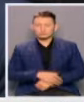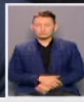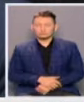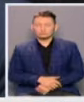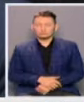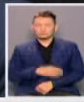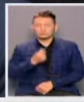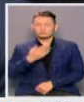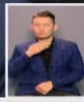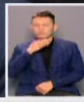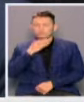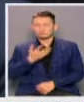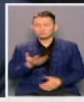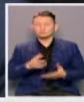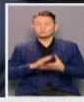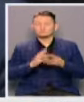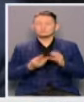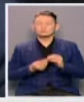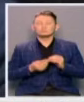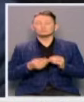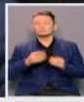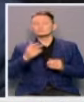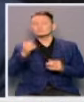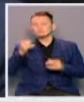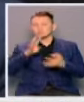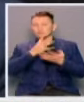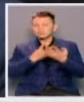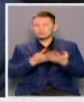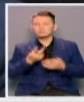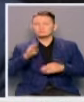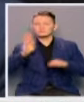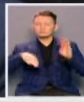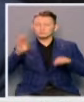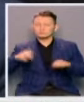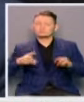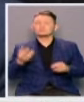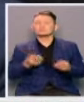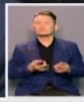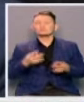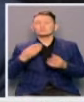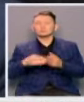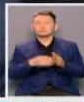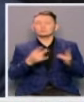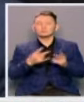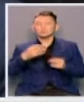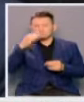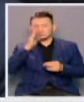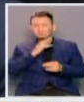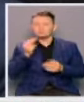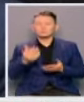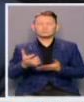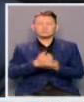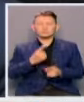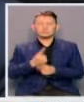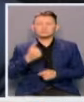Жетеді ғой. Яғни, ана шторға керек, мына краскіге керек, ана жерге тағы бір нәрсе керек, бір нәрсе керек деп ата-аналардан қаражат жинауды қою